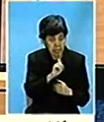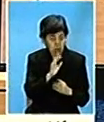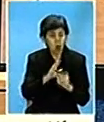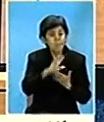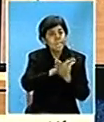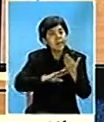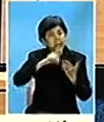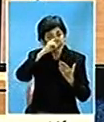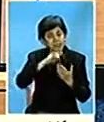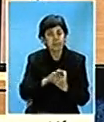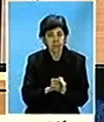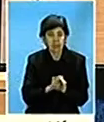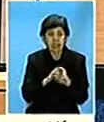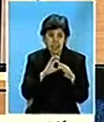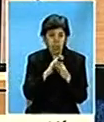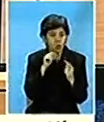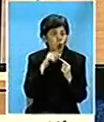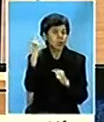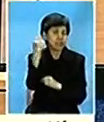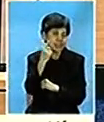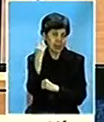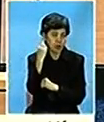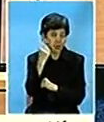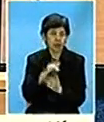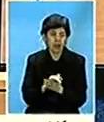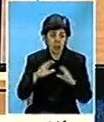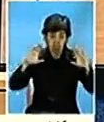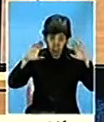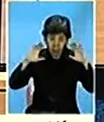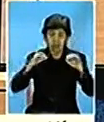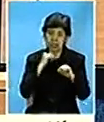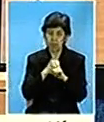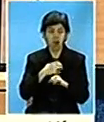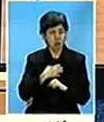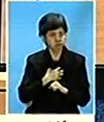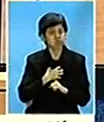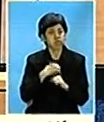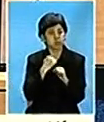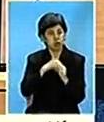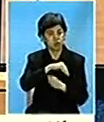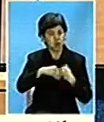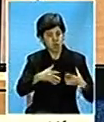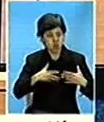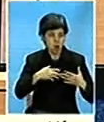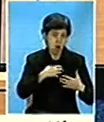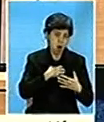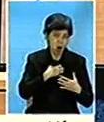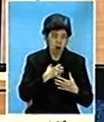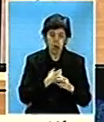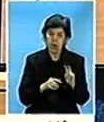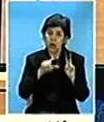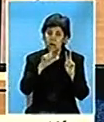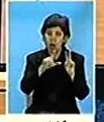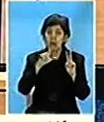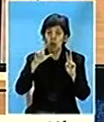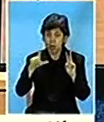ประเทศคือเรื่องการท่องเที่ยวที่รัฐบาลได้ประกาศเอาไว้ว่าจะมีรายได้เข้ามา2ล้านล้านบ